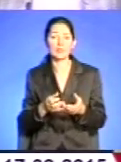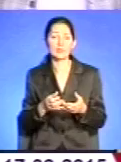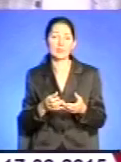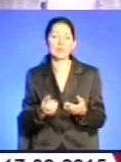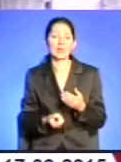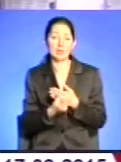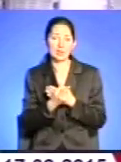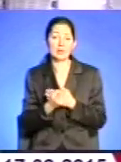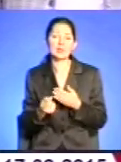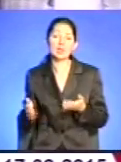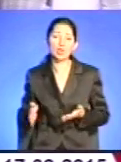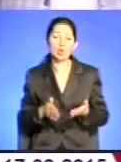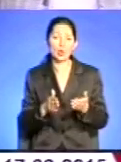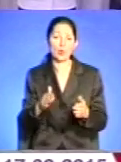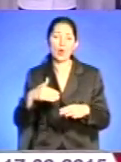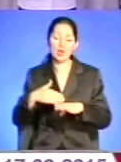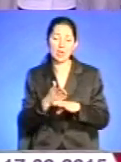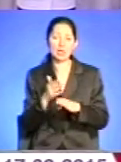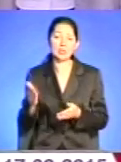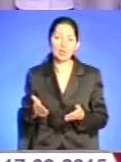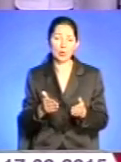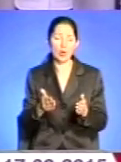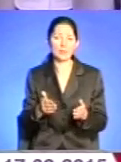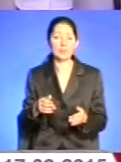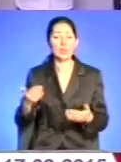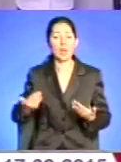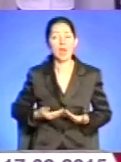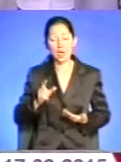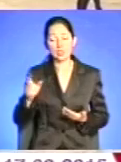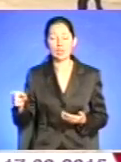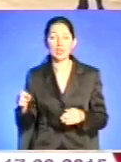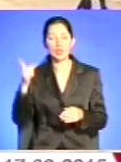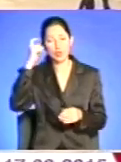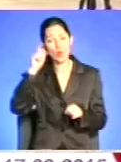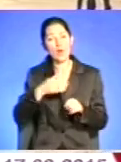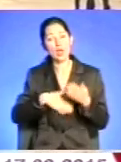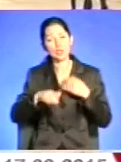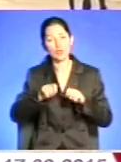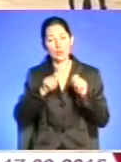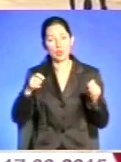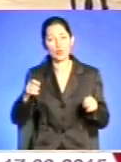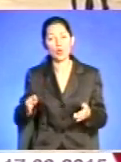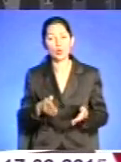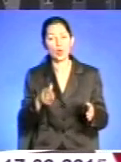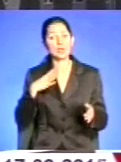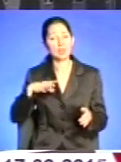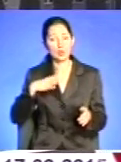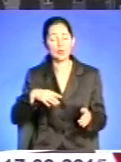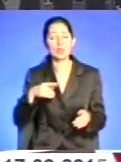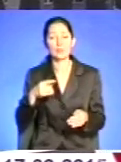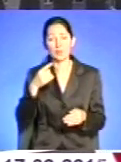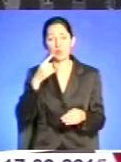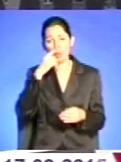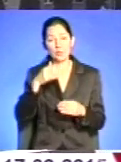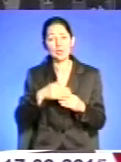народилася дорога і якісна дорога. Жителі Чорткова радіють відкриттю дороги. Сподіваються, найближчими роками місто